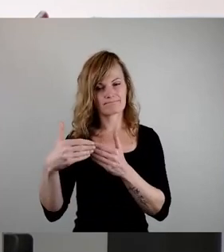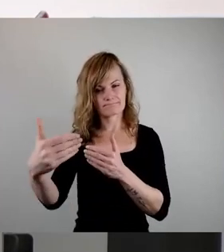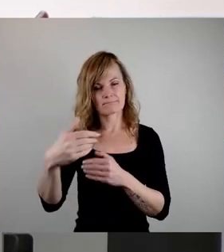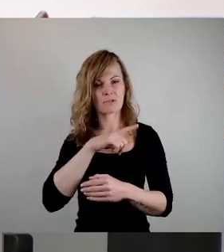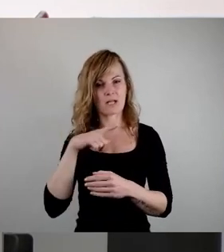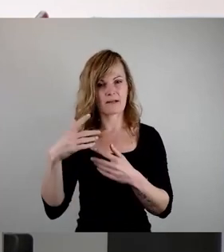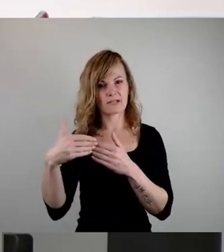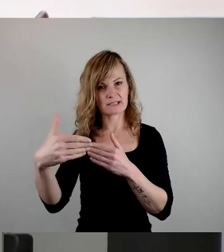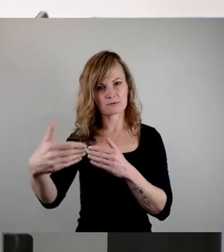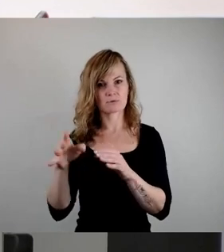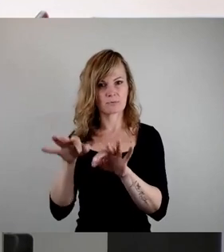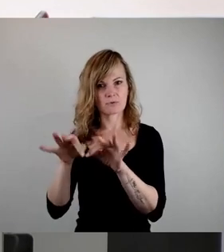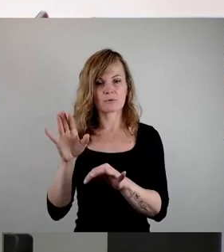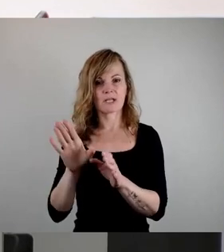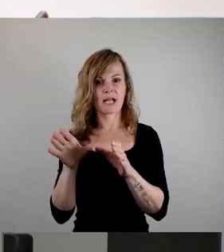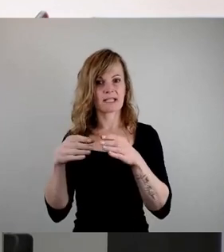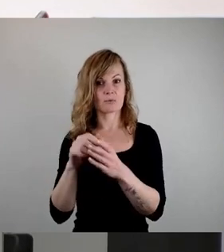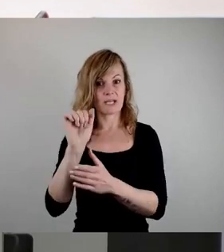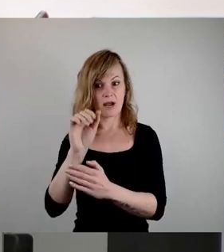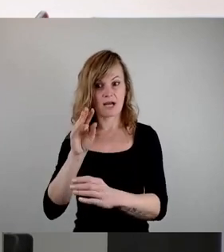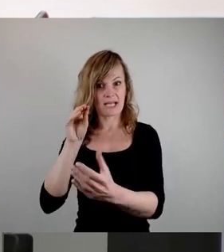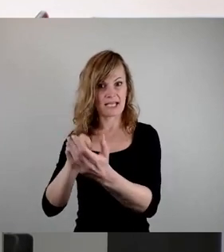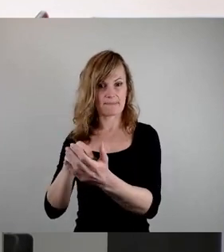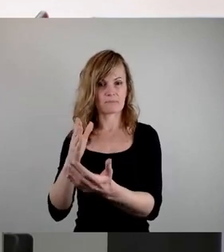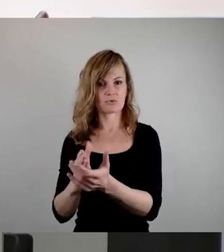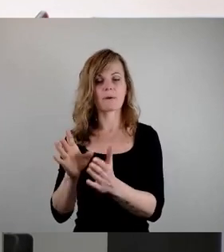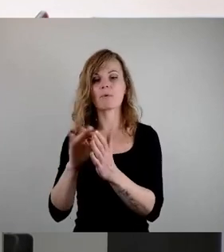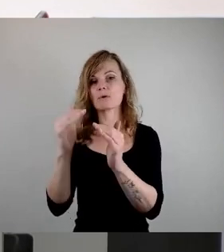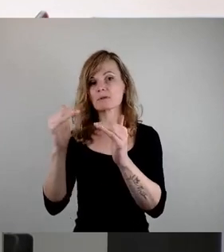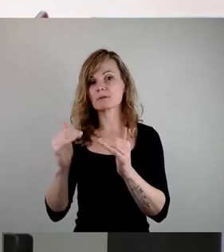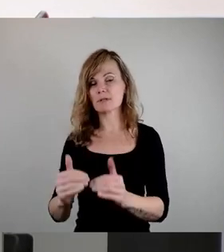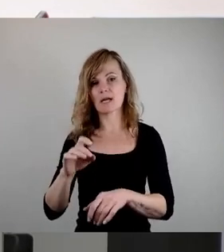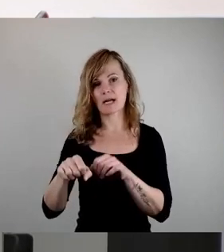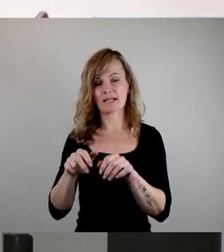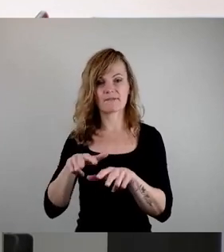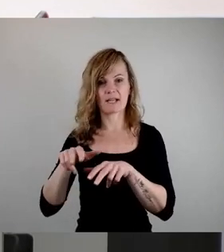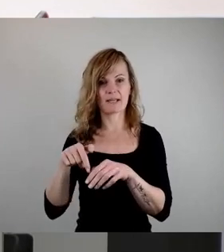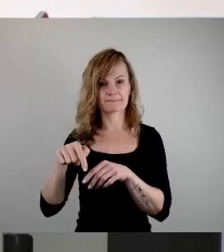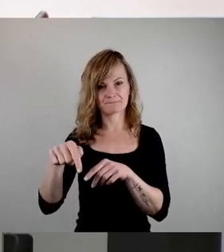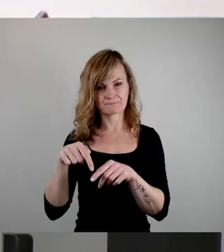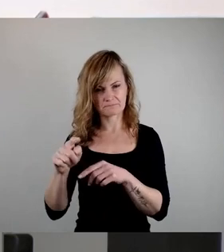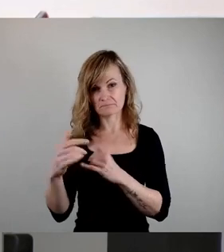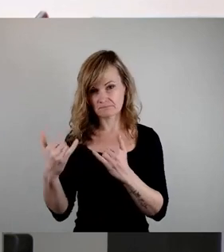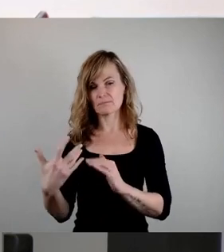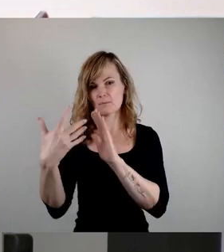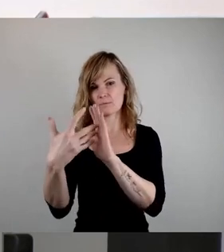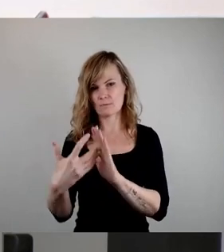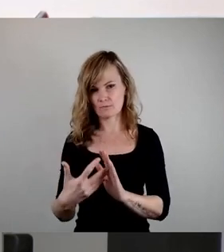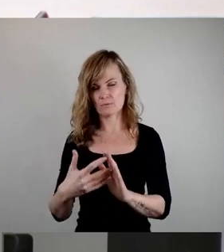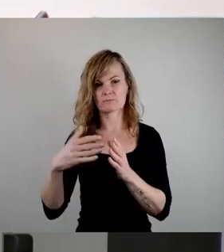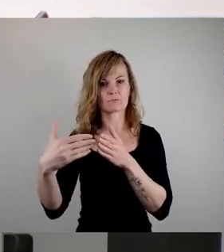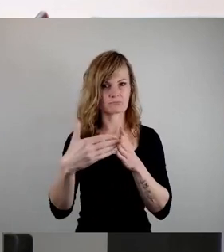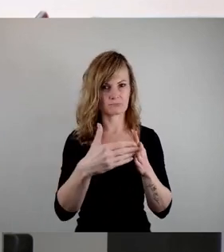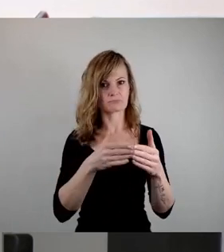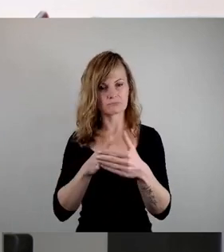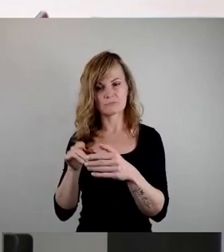der Kategorie A verankert und sieht unter dem Punkt Radverkehr Absatz 43 eine Prüfung der Fährverbindung Ostergehege